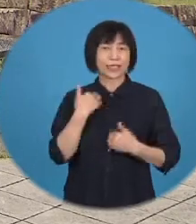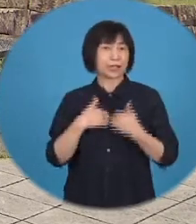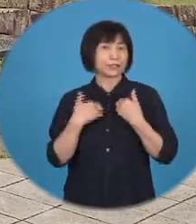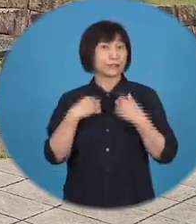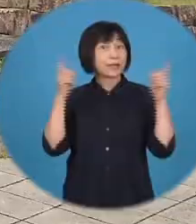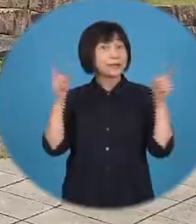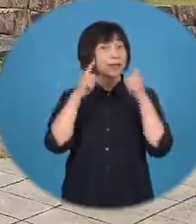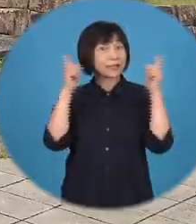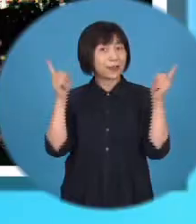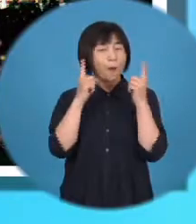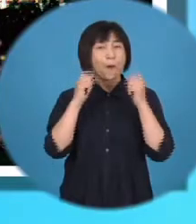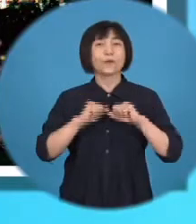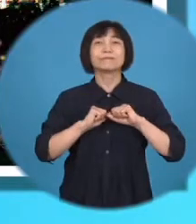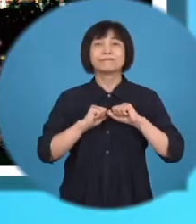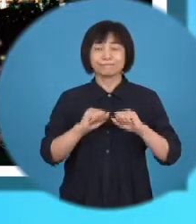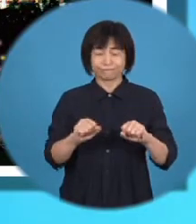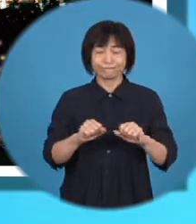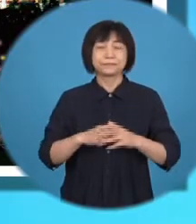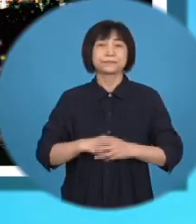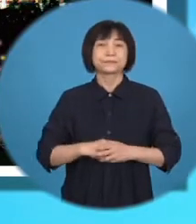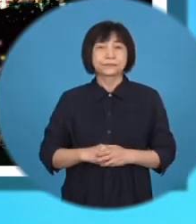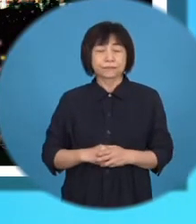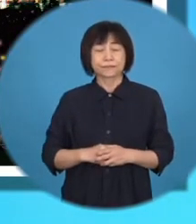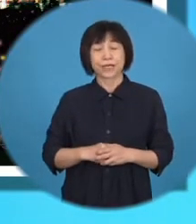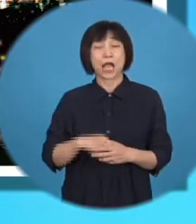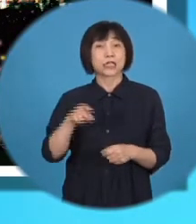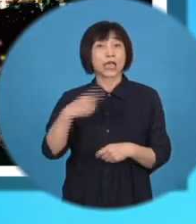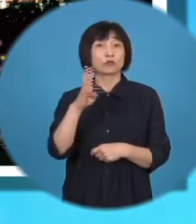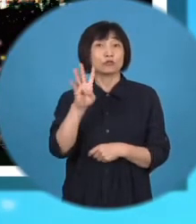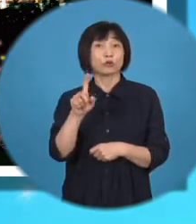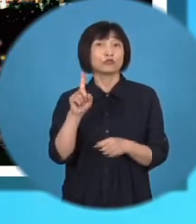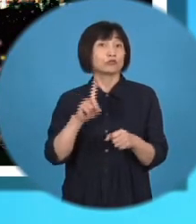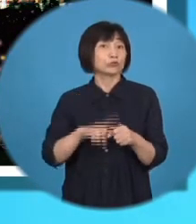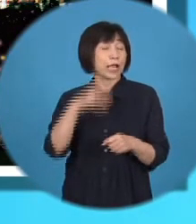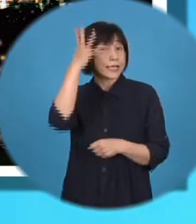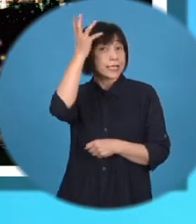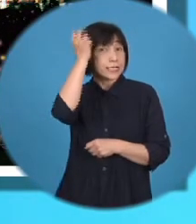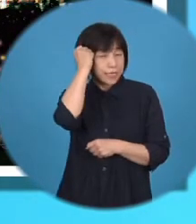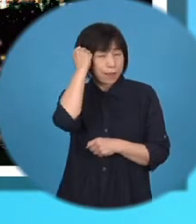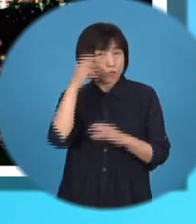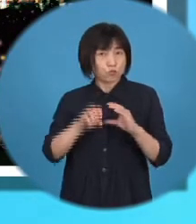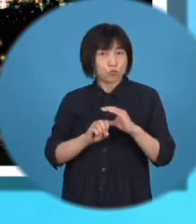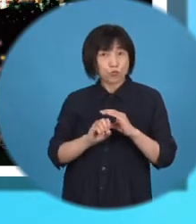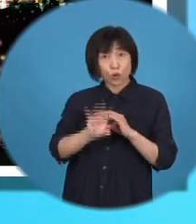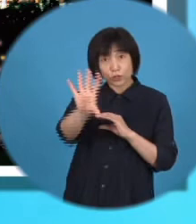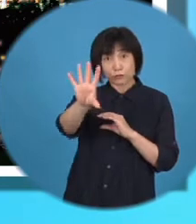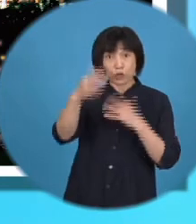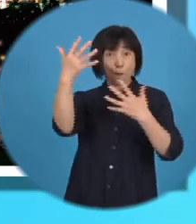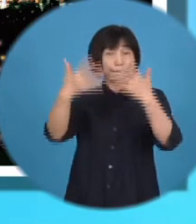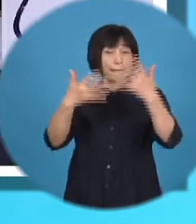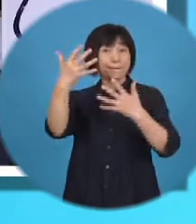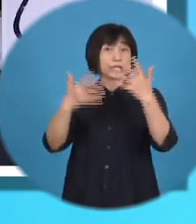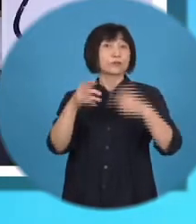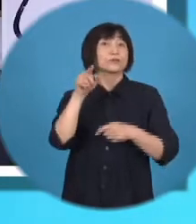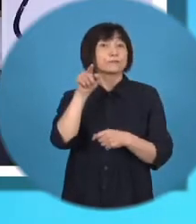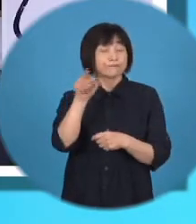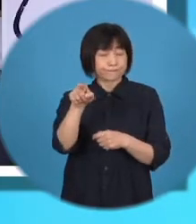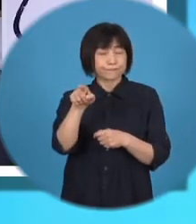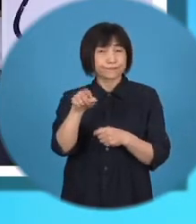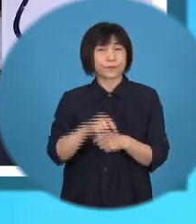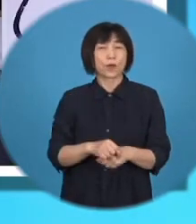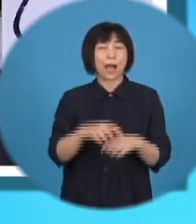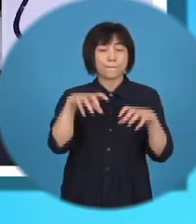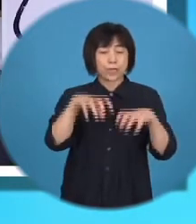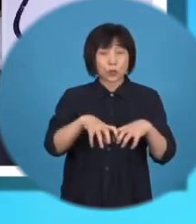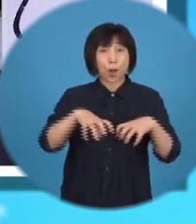を実施します。 また開園140周年を記念したプロジェクションマッピングをはじめ、開催エリ